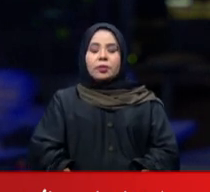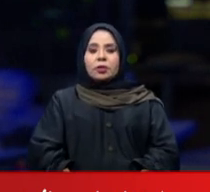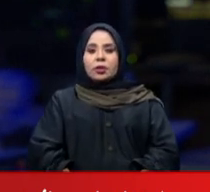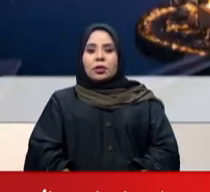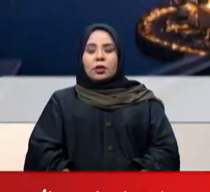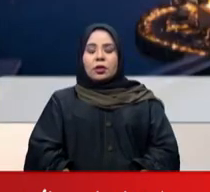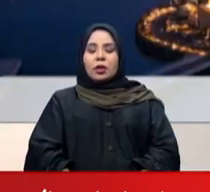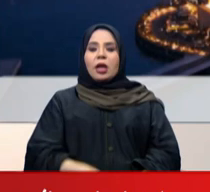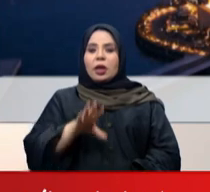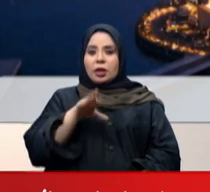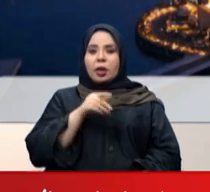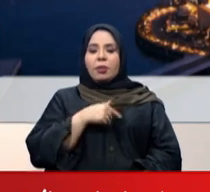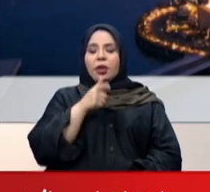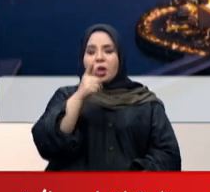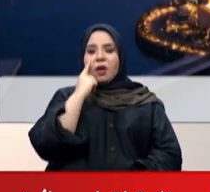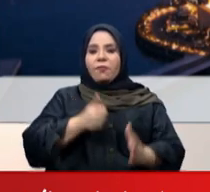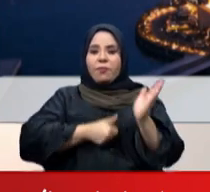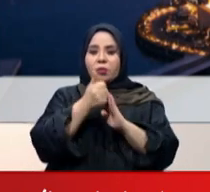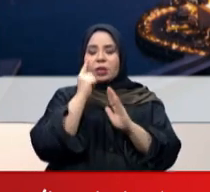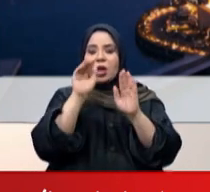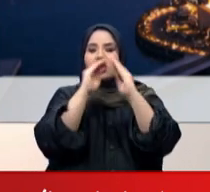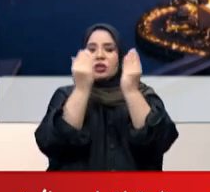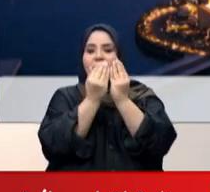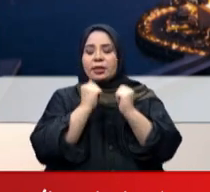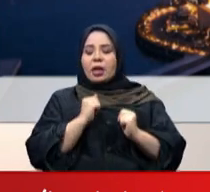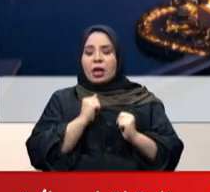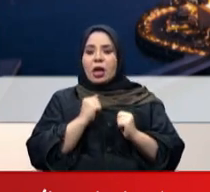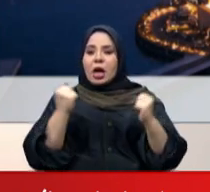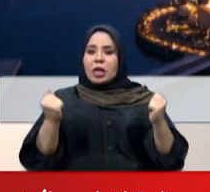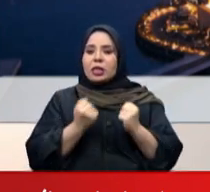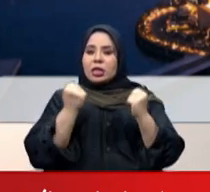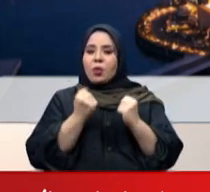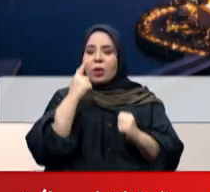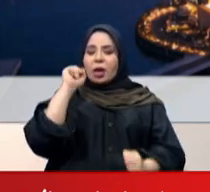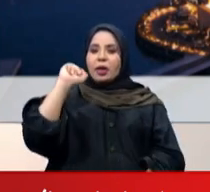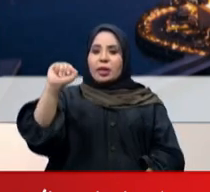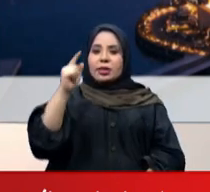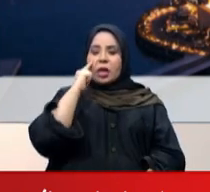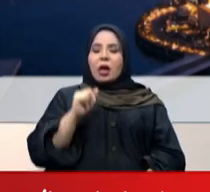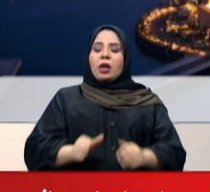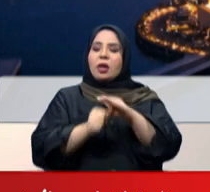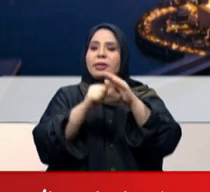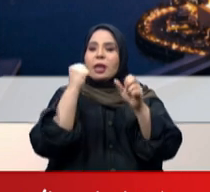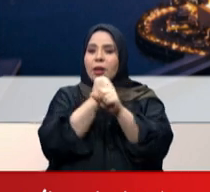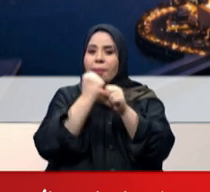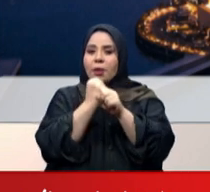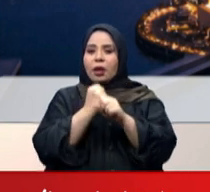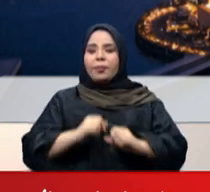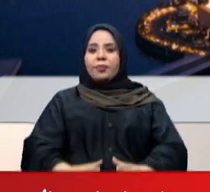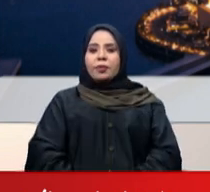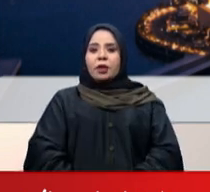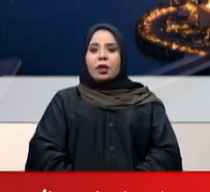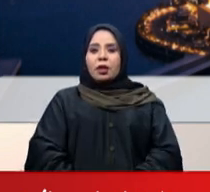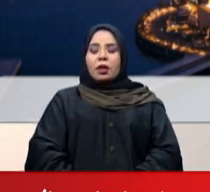طبعا تم تأهلنا لفئة المؤسسات الصغيرة والمتوسطة لجائزة البحرين لرواد الأعمال، ولأخفيكم علما طبعا مدى